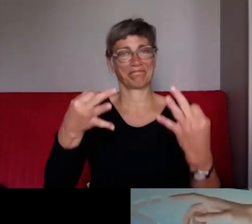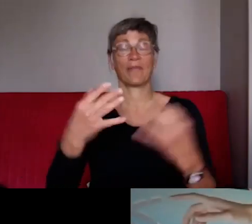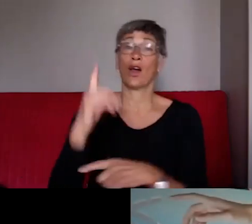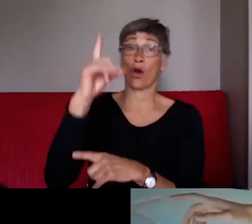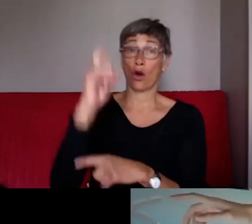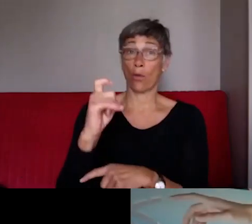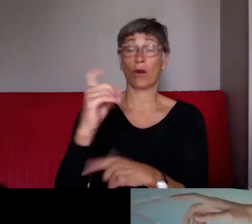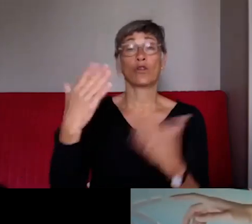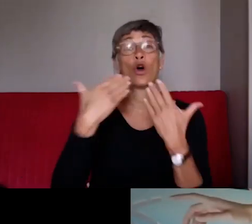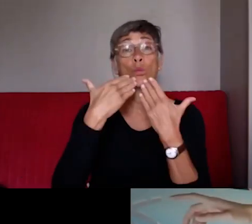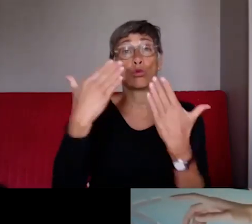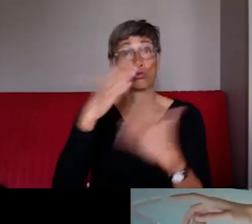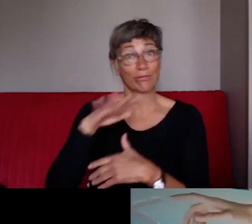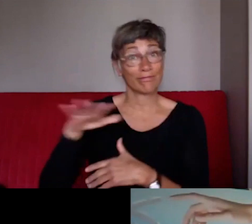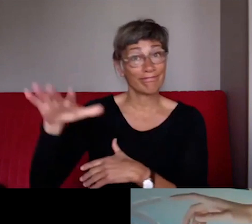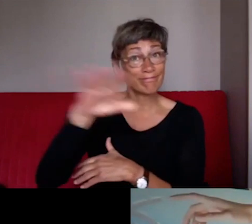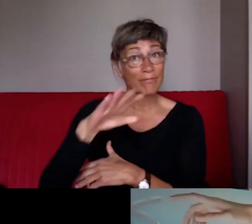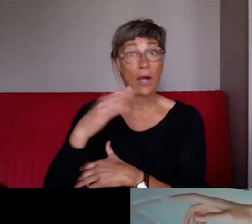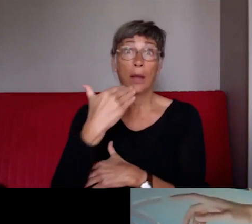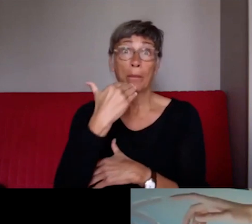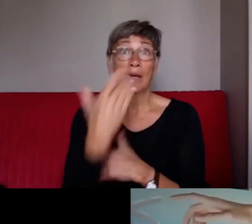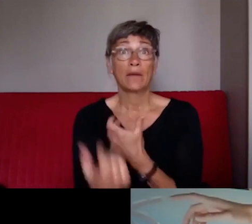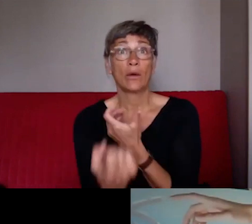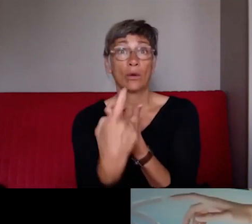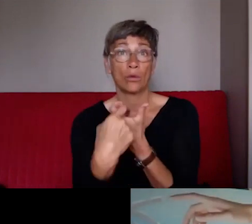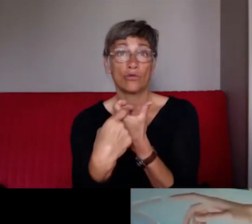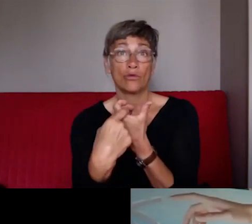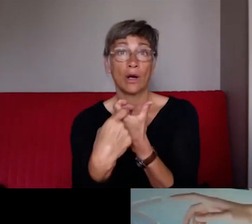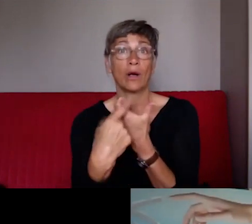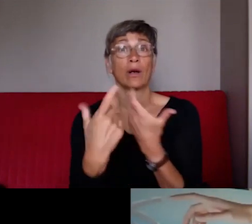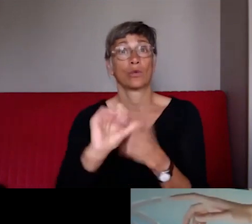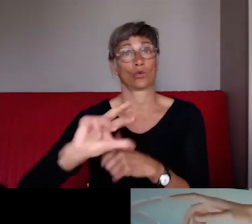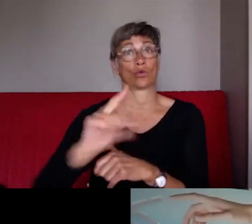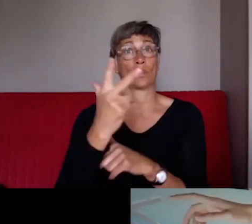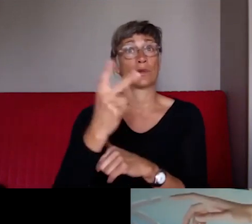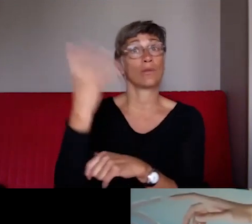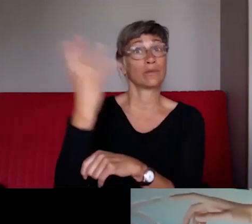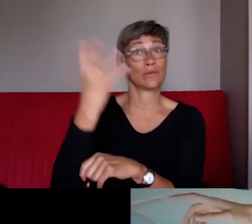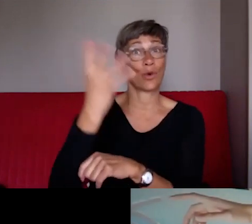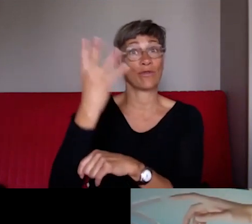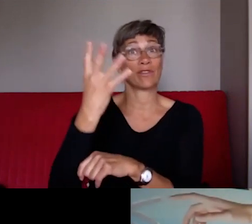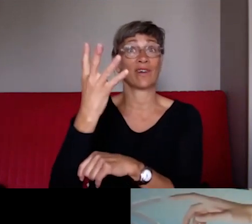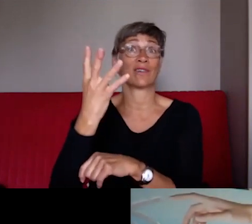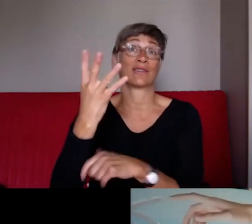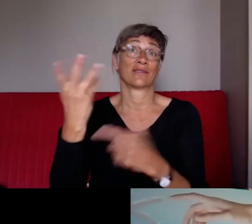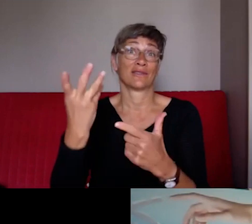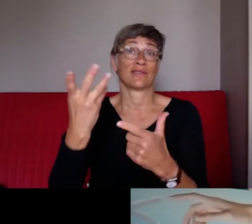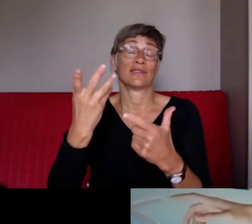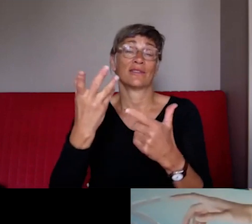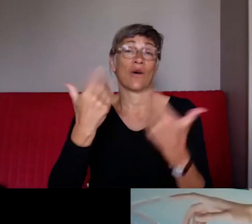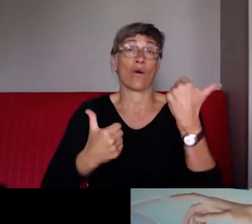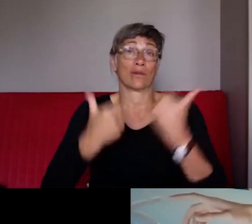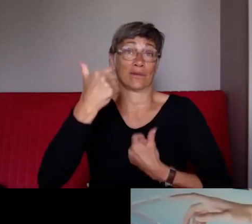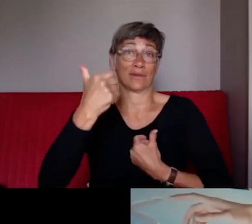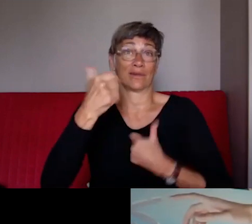Bonjour à toutes et à tous. Merci de nous rejoindre sur ce troisième webinaire Andy Réseau. Donc